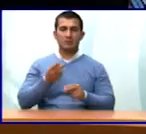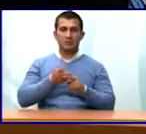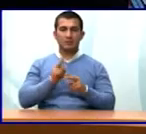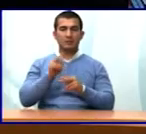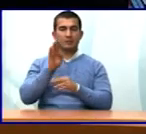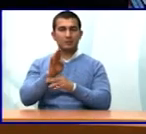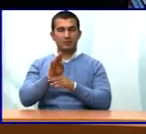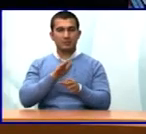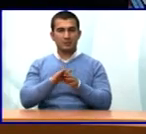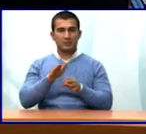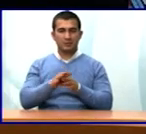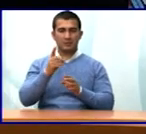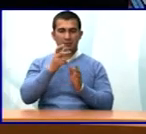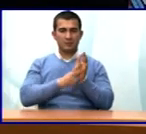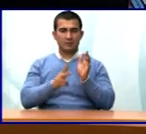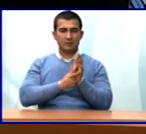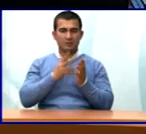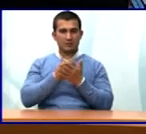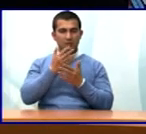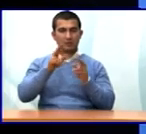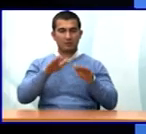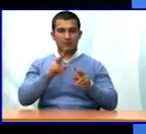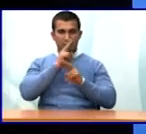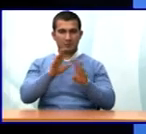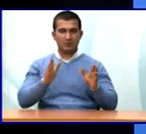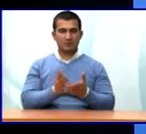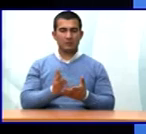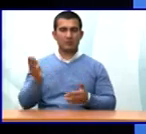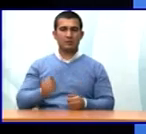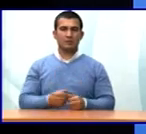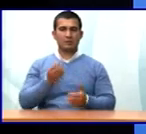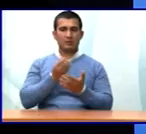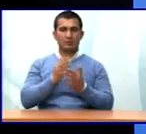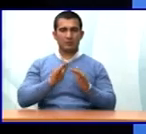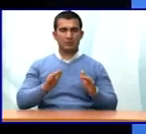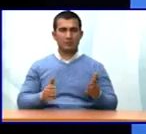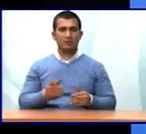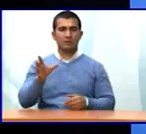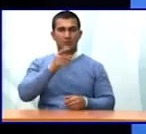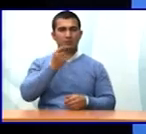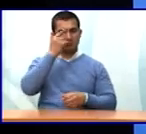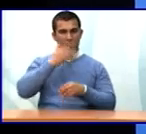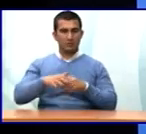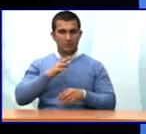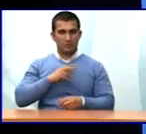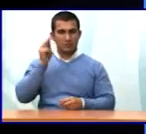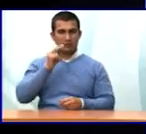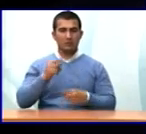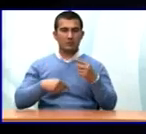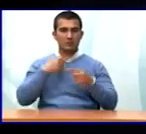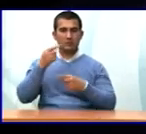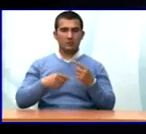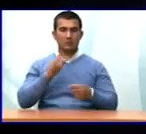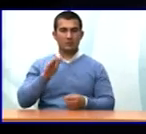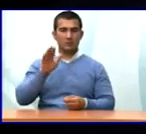darslikdagi 188-betda ko'rsatilgan. Aziz o'quvchilar, Dersimiz tushunarli bo'lgan bo'lsa, keyingi